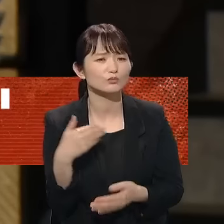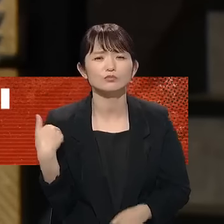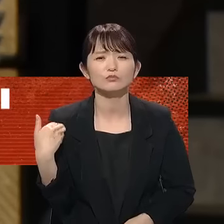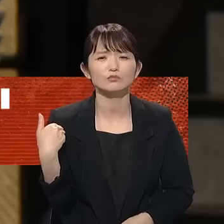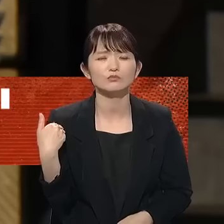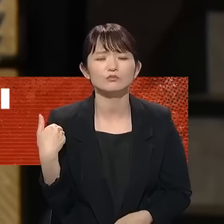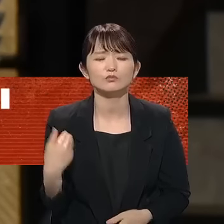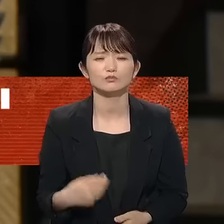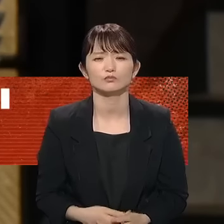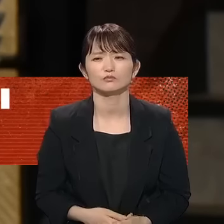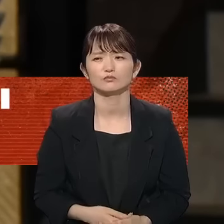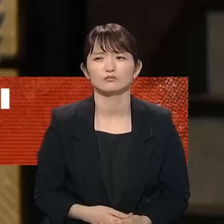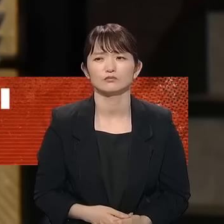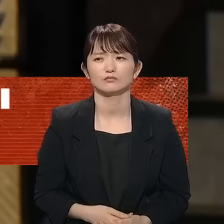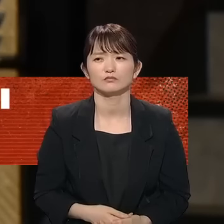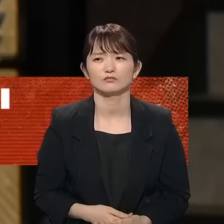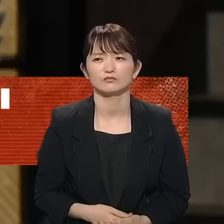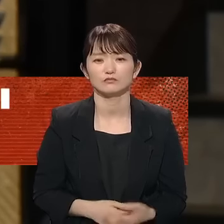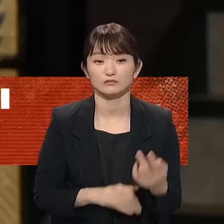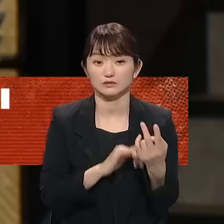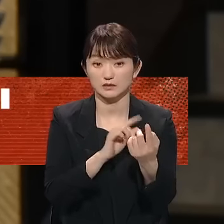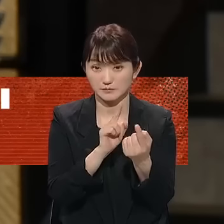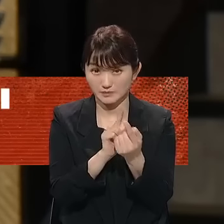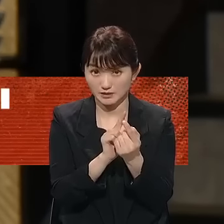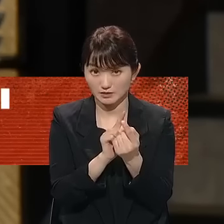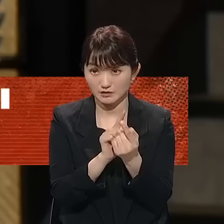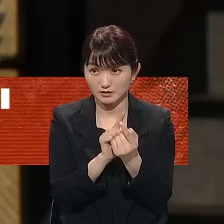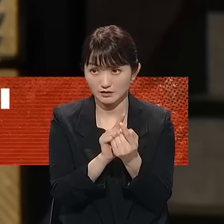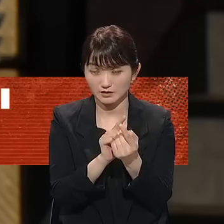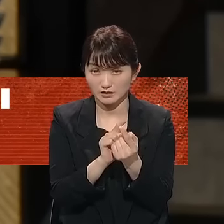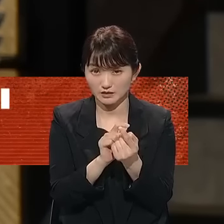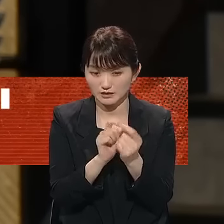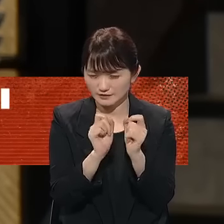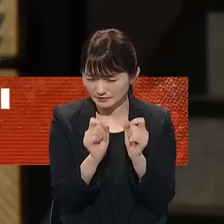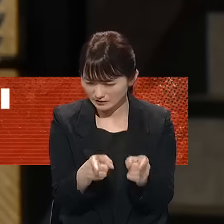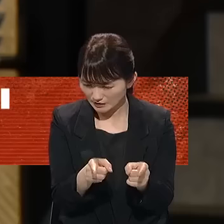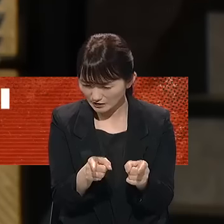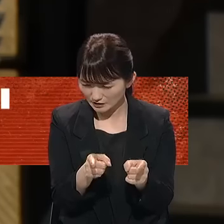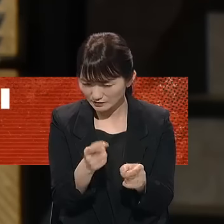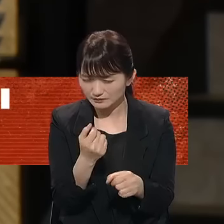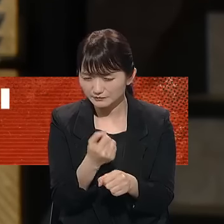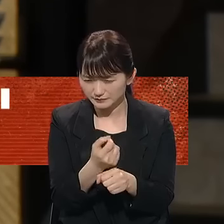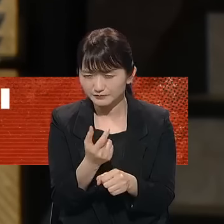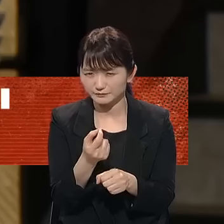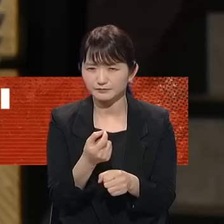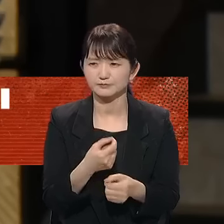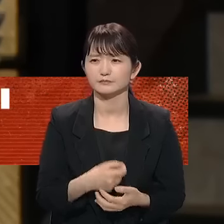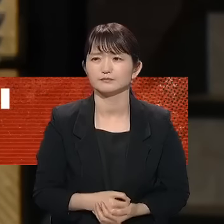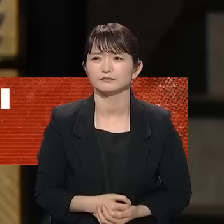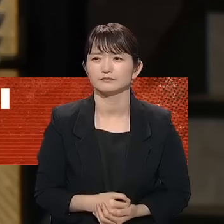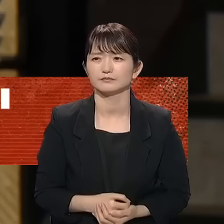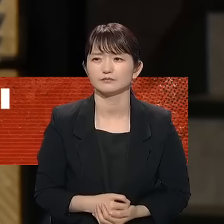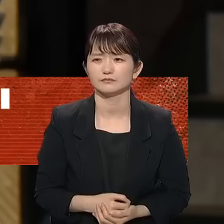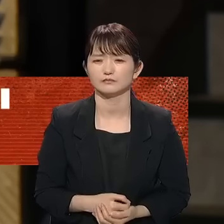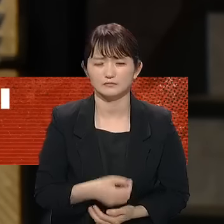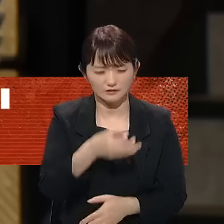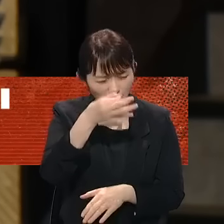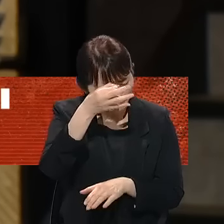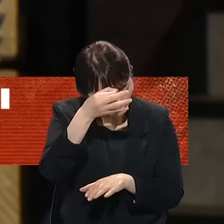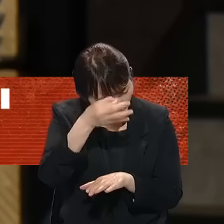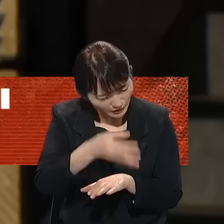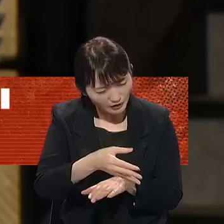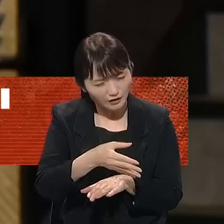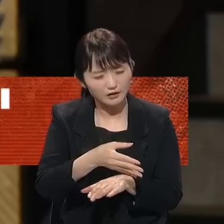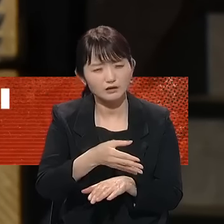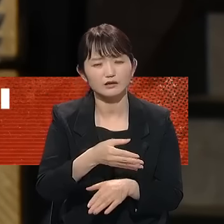이제 뭔가 이제 둘이가 만날 수 있는 그런 기회를 만들려고 하는 그런 것을 보이는데 많이 미안하다, 뭐 정말